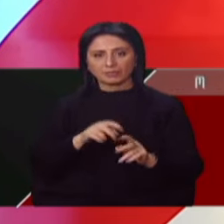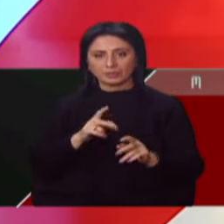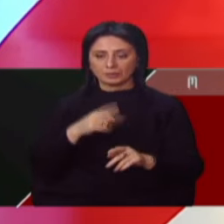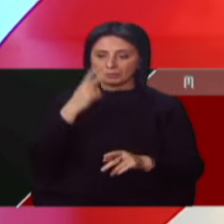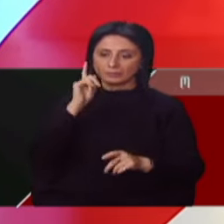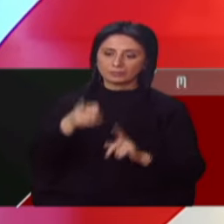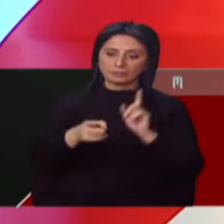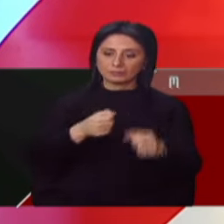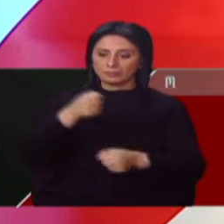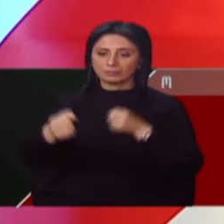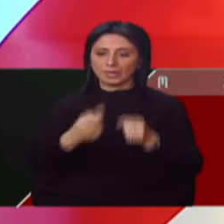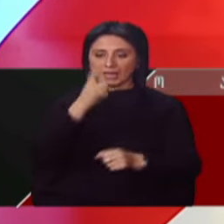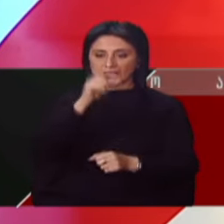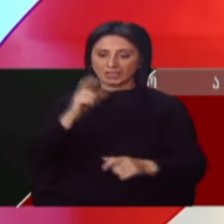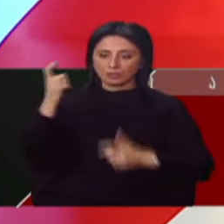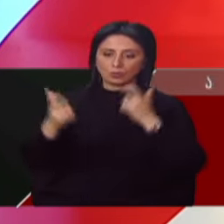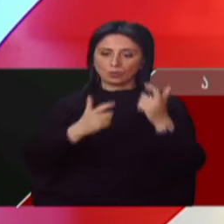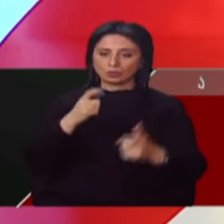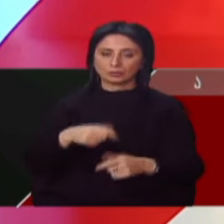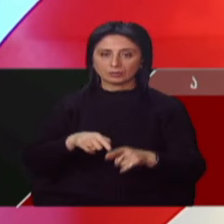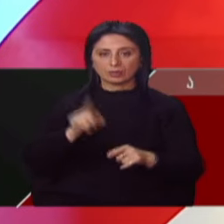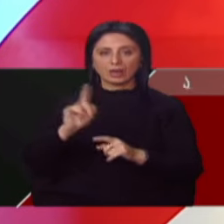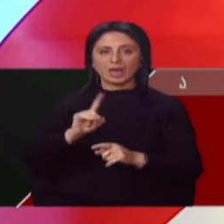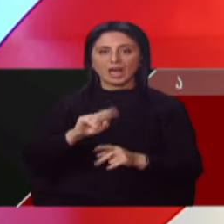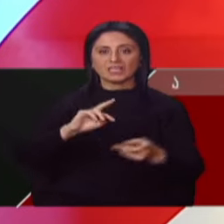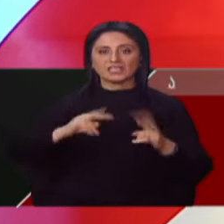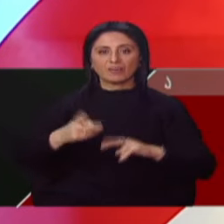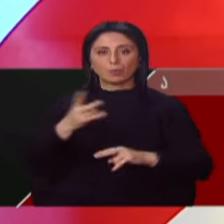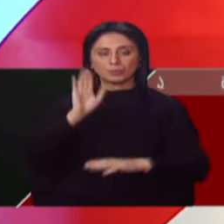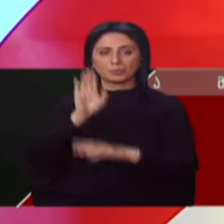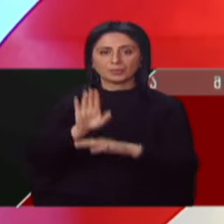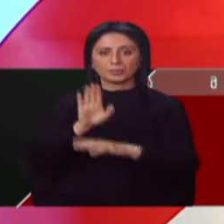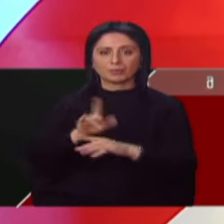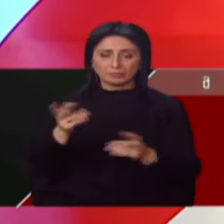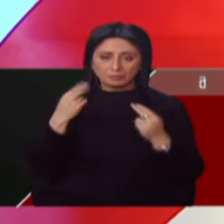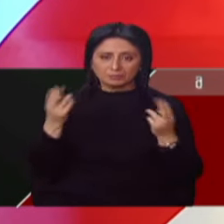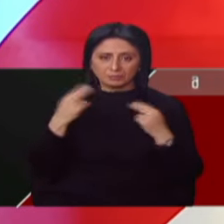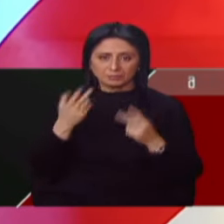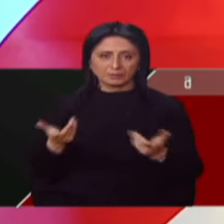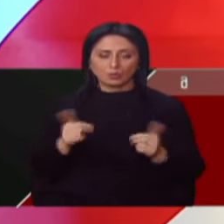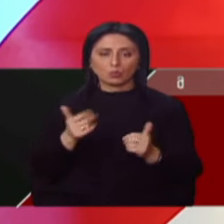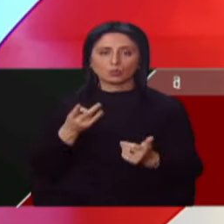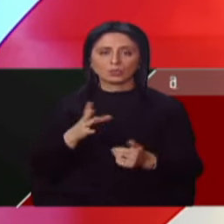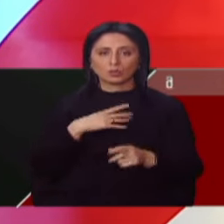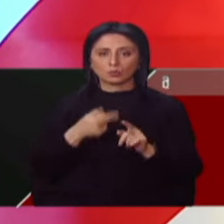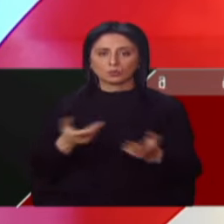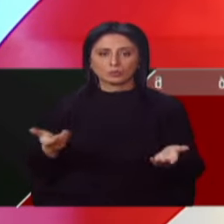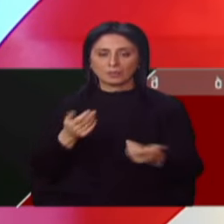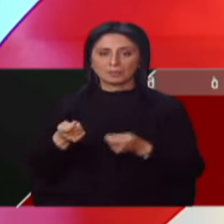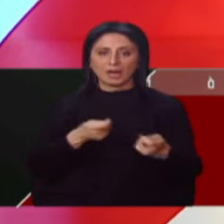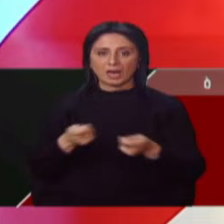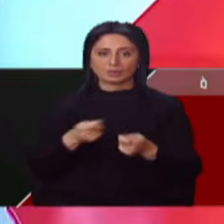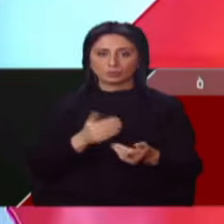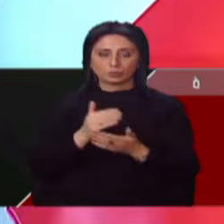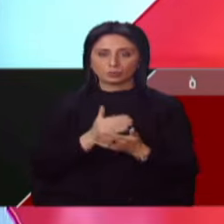ნიშნავს და შემდეგ ერთი ადამიანი წყვეტს ყველაფერს, რა ცვლილებები უნდა გახორციელდეს ხელისუფლებაში და როგორი უნდა იყოს